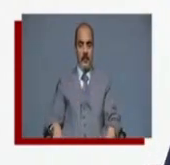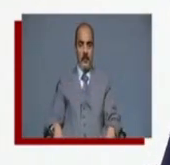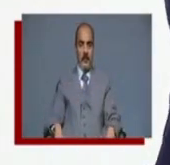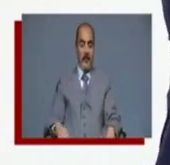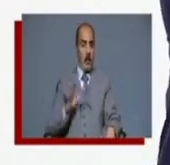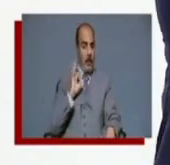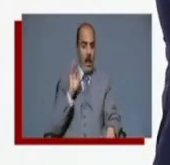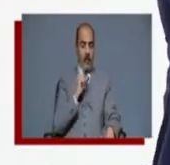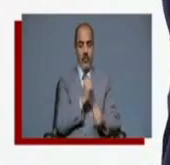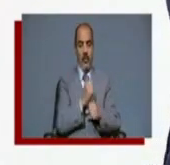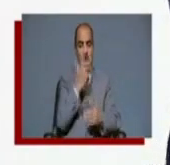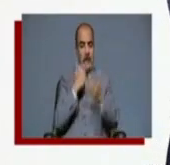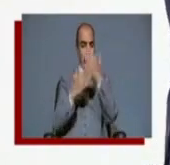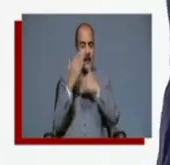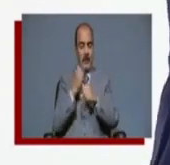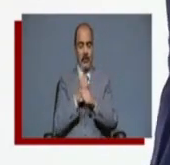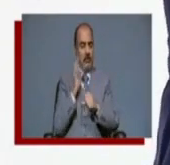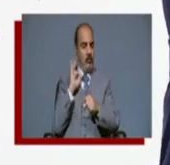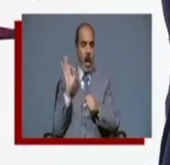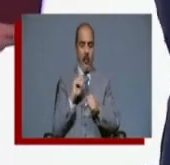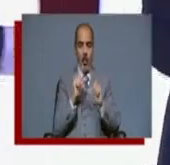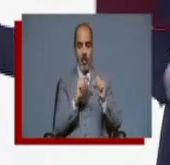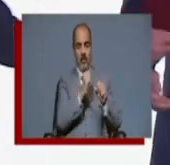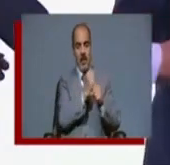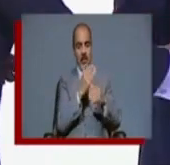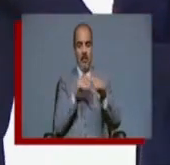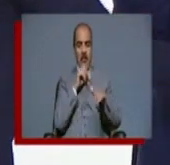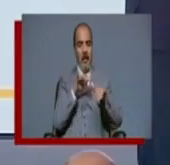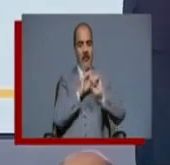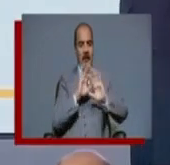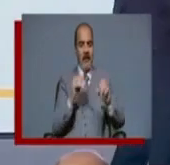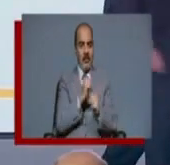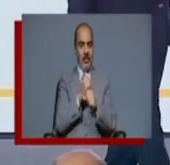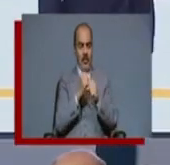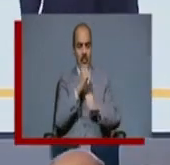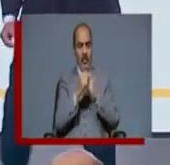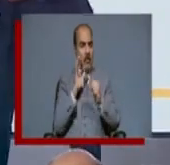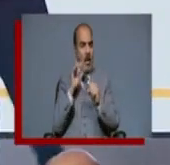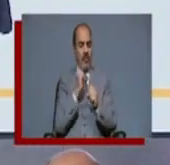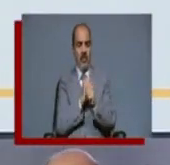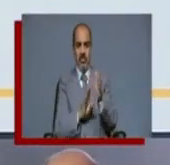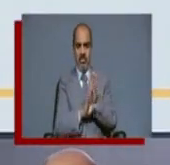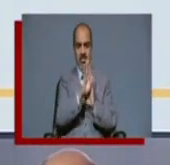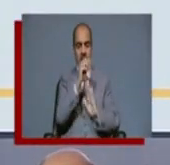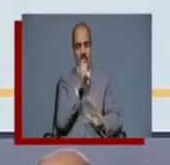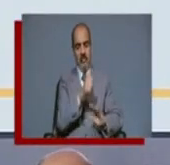المناسب كلها ومن خلالها ترشحت النقابه العامه